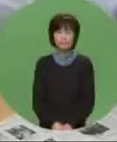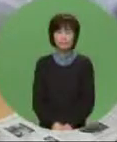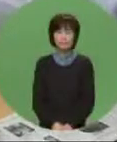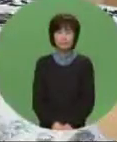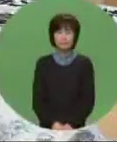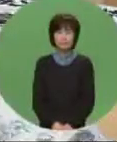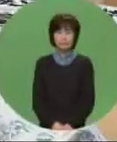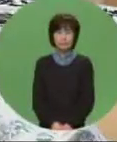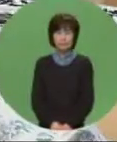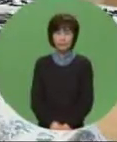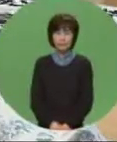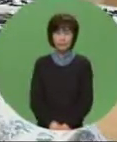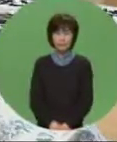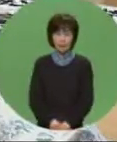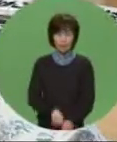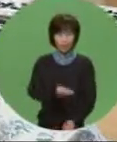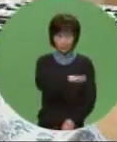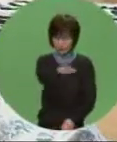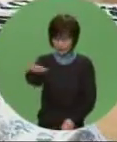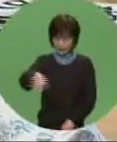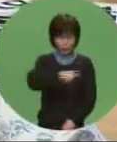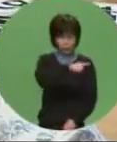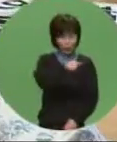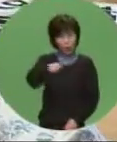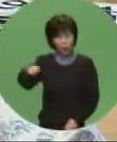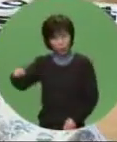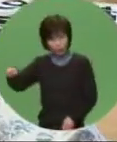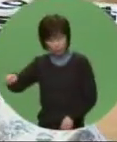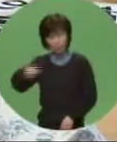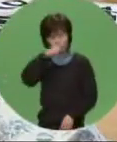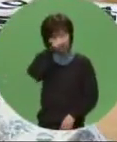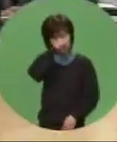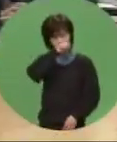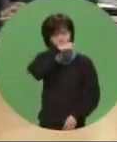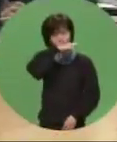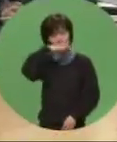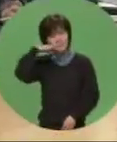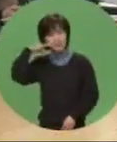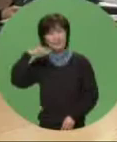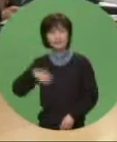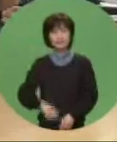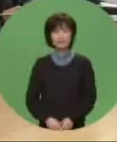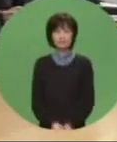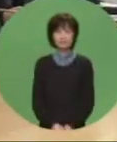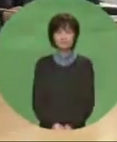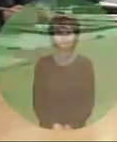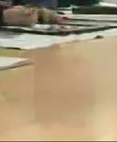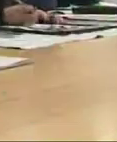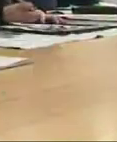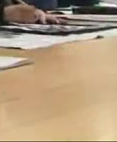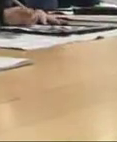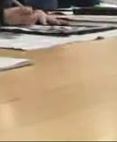書き上がった作品はどれも心のこもった作品に仕上がっていました。